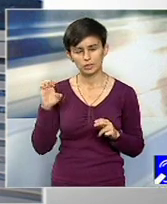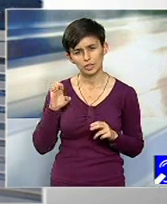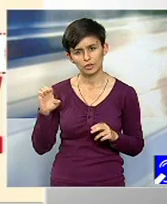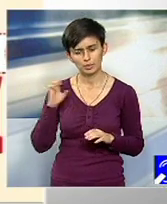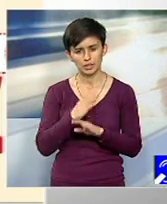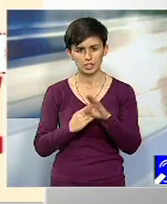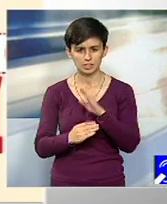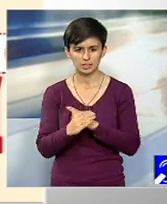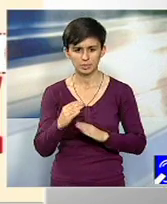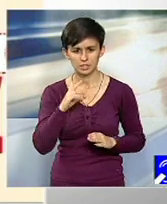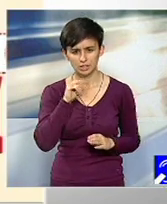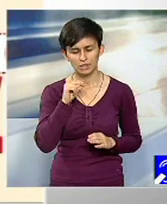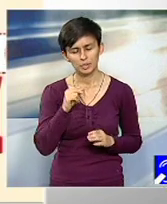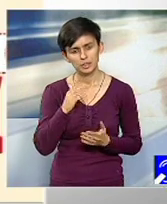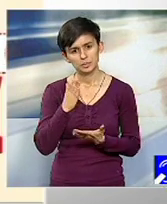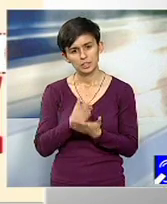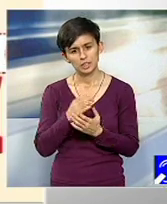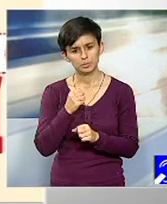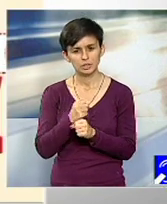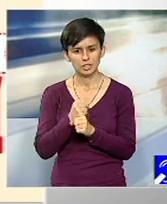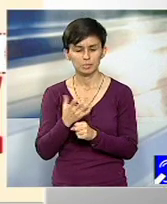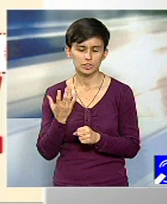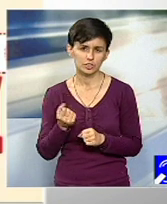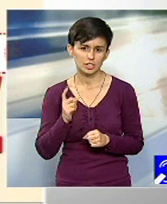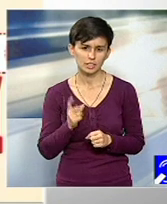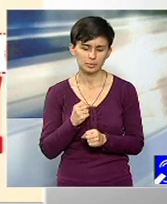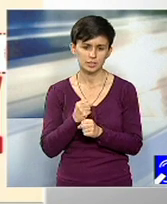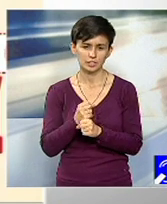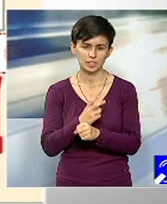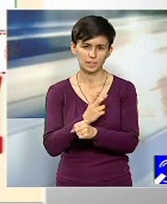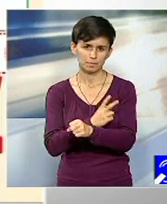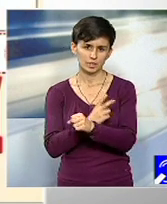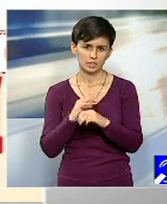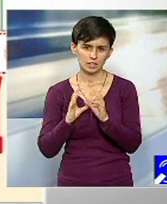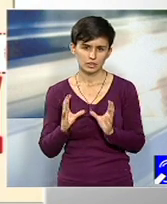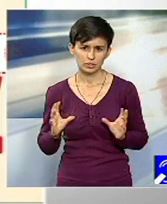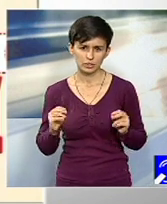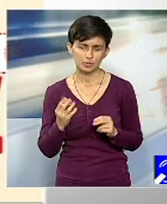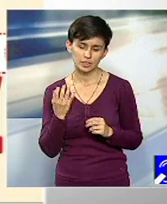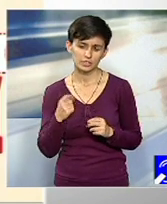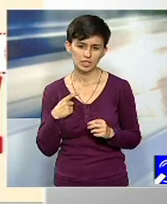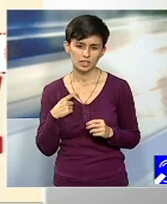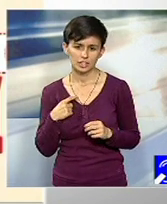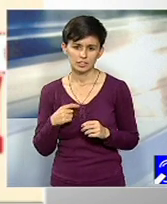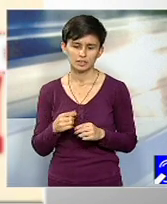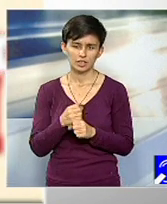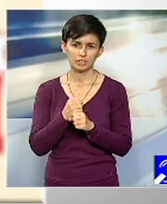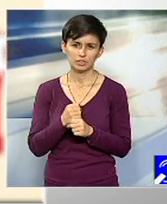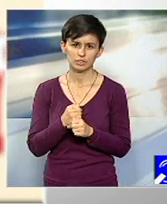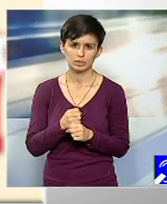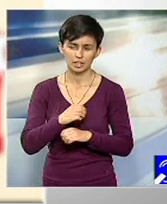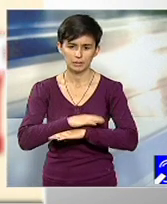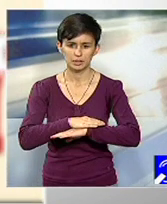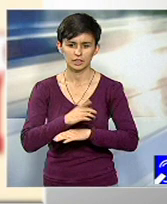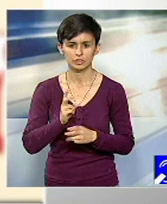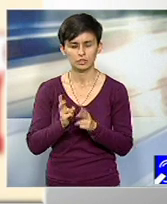Dizabilității. Am vorbit despre dreptul la muncă, despre ce ar trebui să facă statul român, despre ce este fondul de abilitare și cum ar trebui să